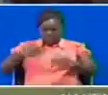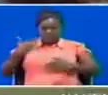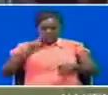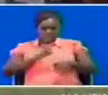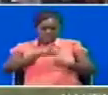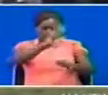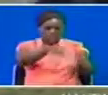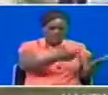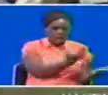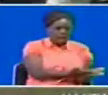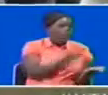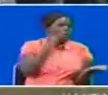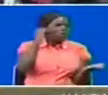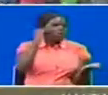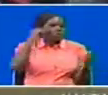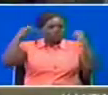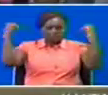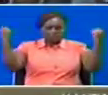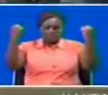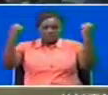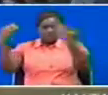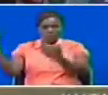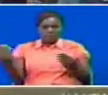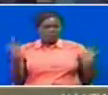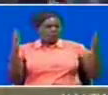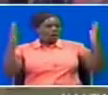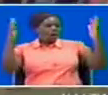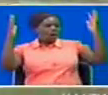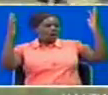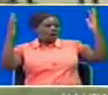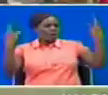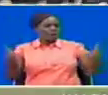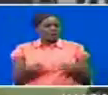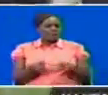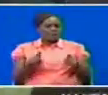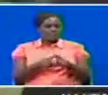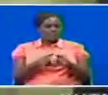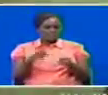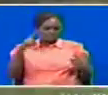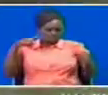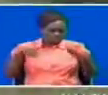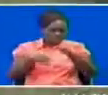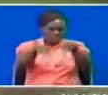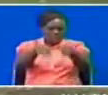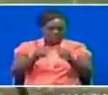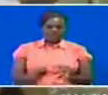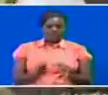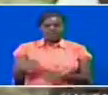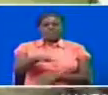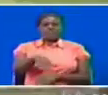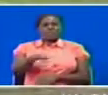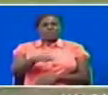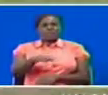Wanapofika nyumbani, mashujaa hawa hukaribishwa kwa shangwe na nderemo, huku wakipita hadi kwenye kaburi la mwenda zake